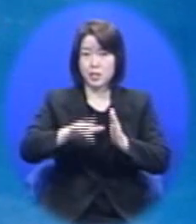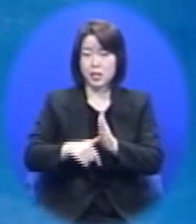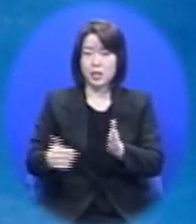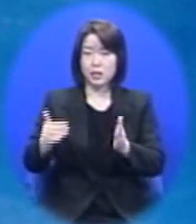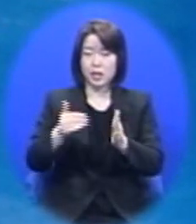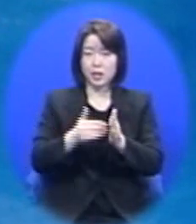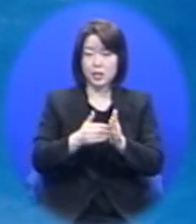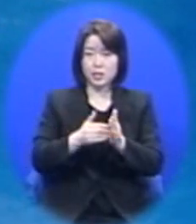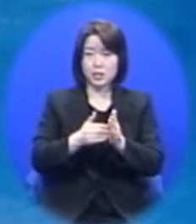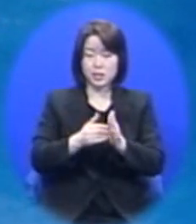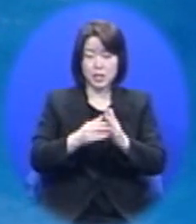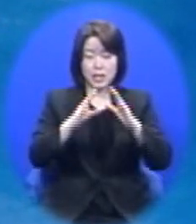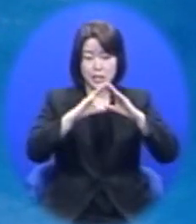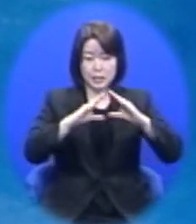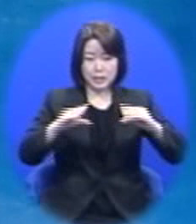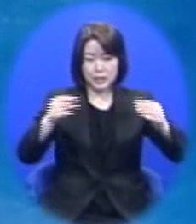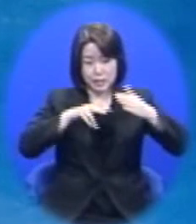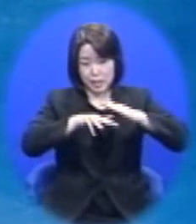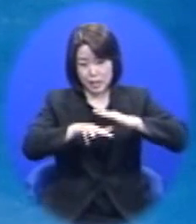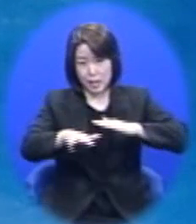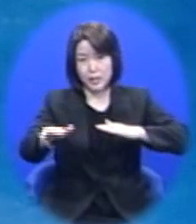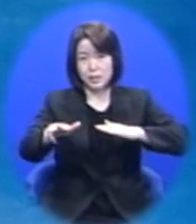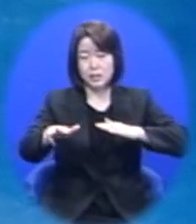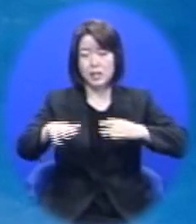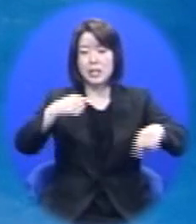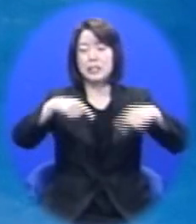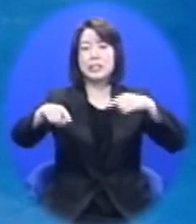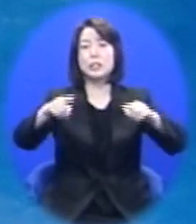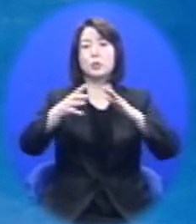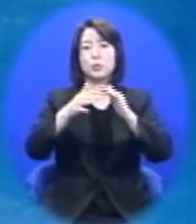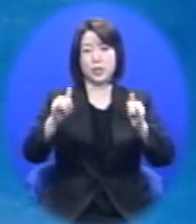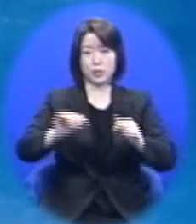지도자로 살았습니다. 그 정도쯤 살았으면